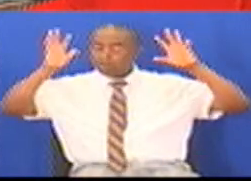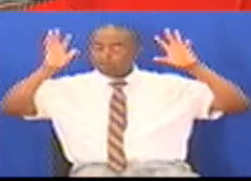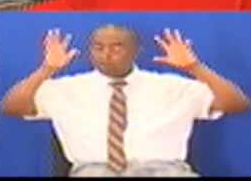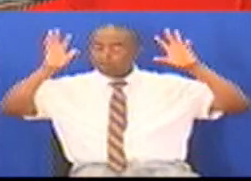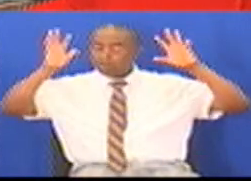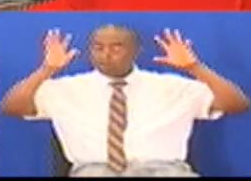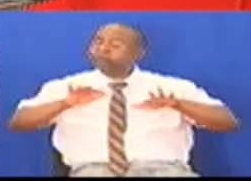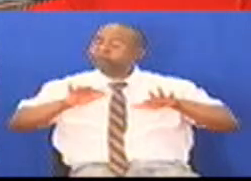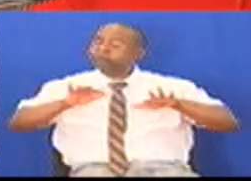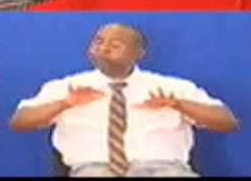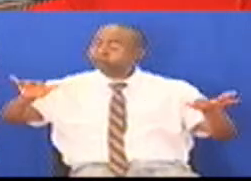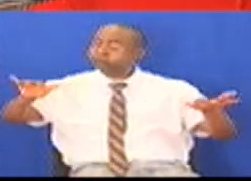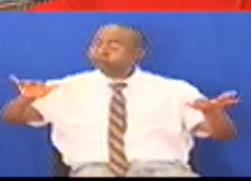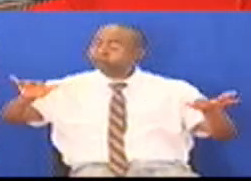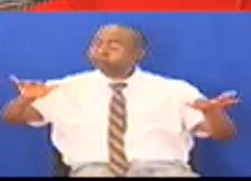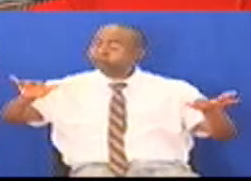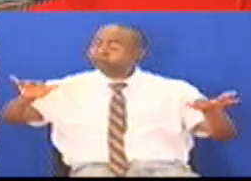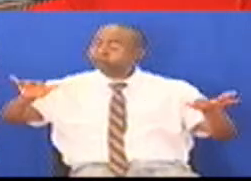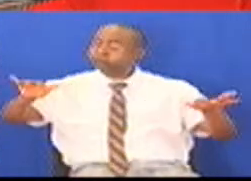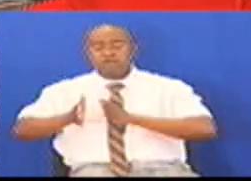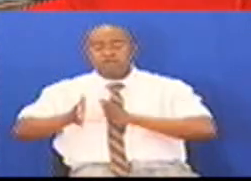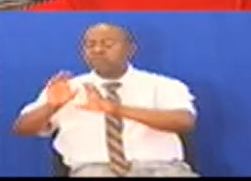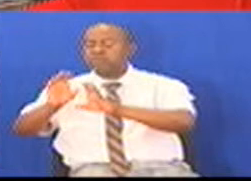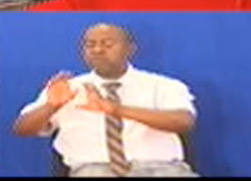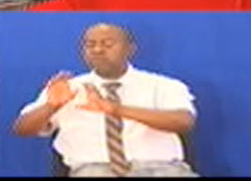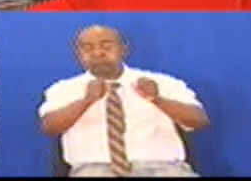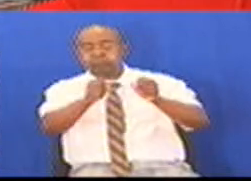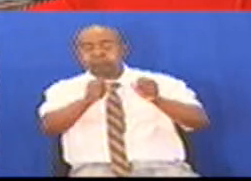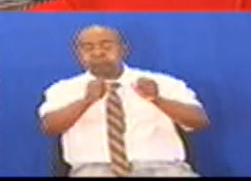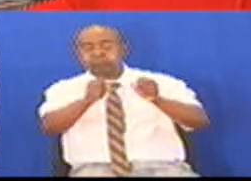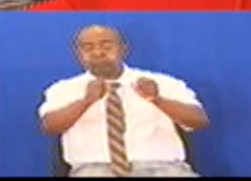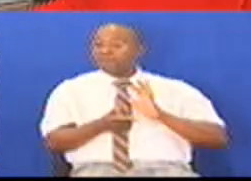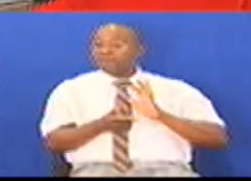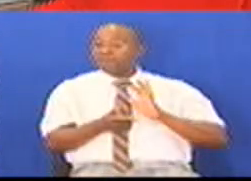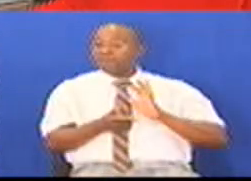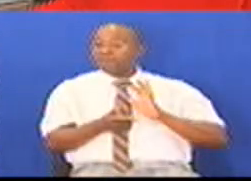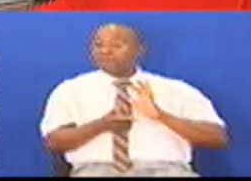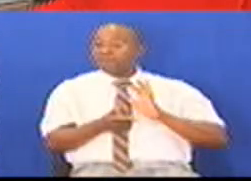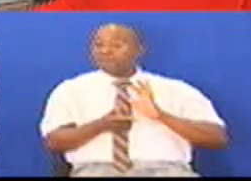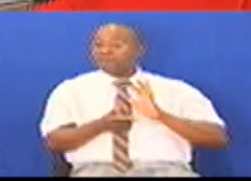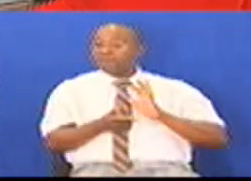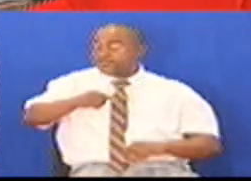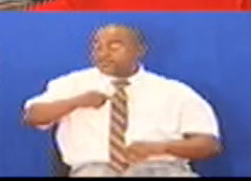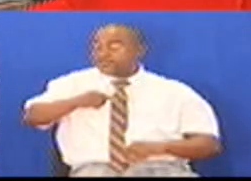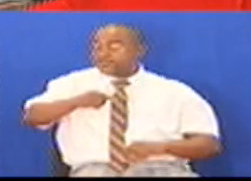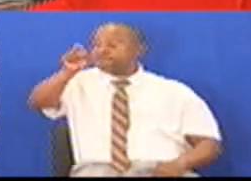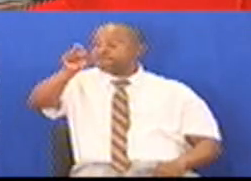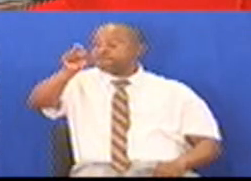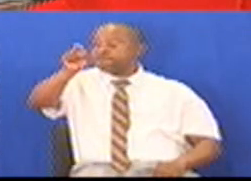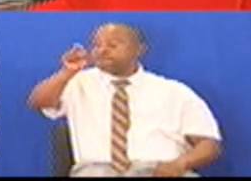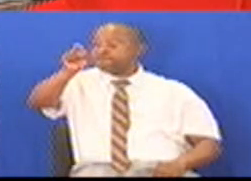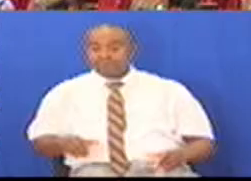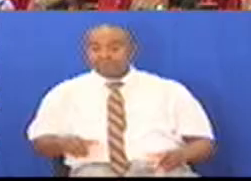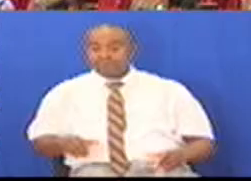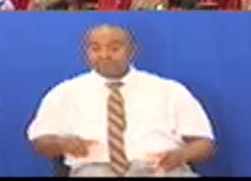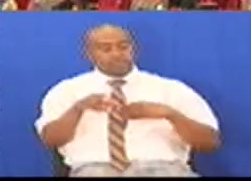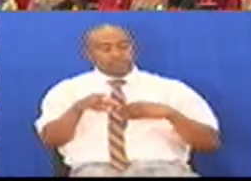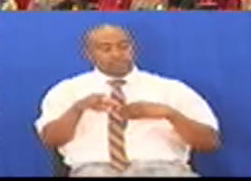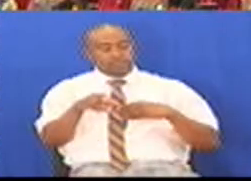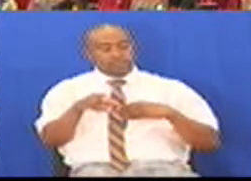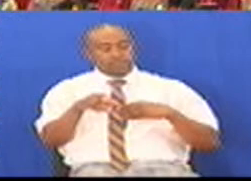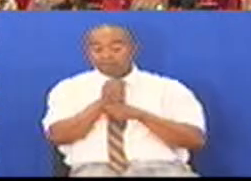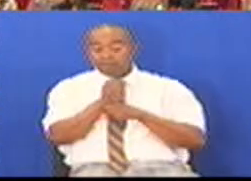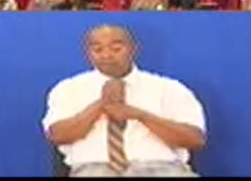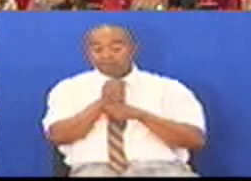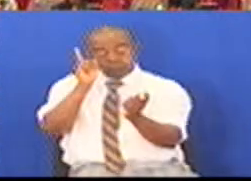na uharibifu mkubwa wa miundombinu ya barabara, hasa kwa upande wa maeneo ya vijijini. Kamati ya bajeti ilikutana na TARURA na kubaini